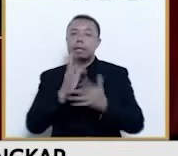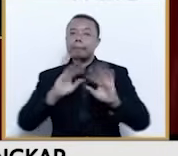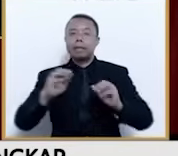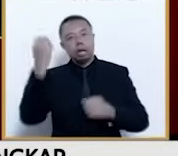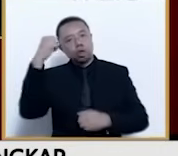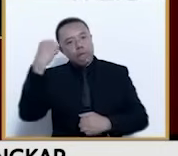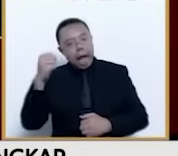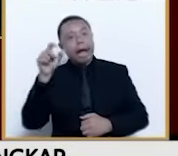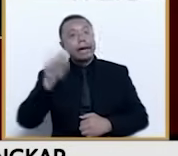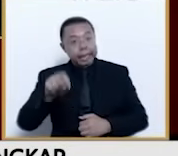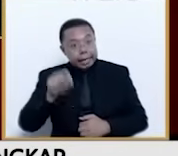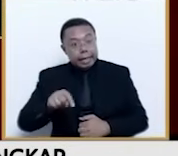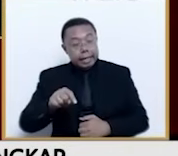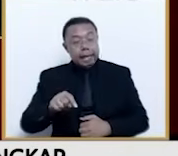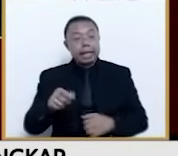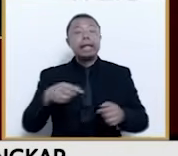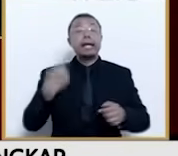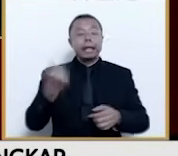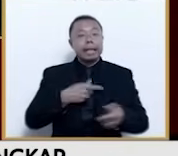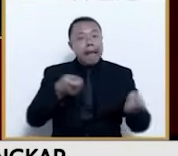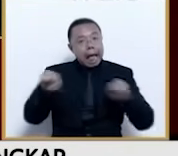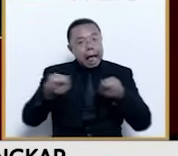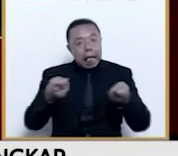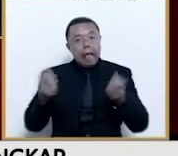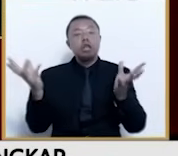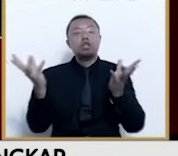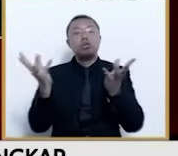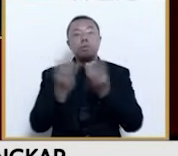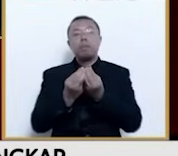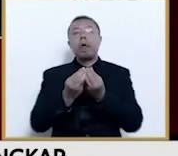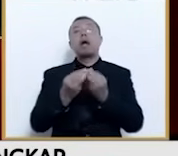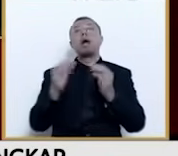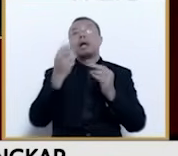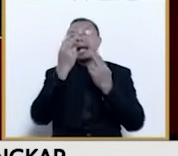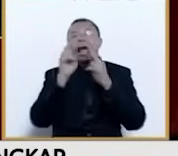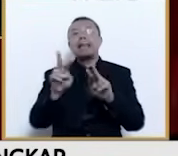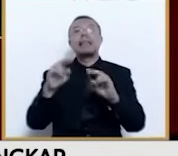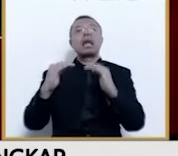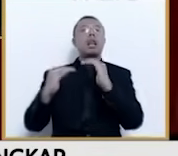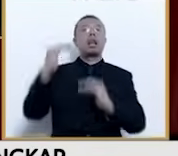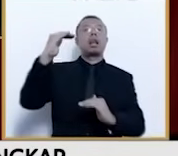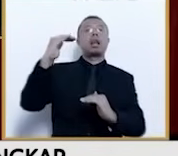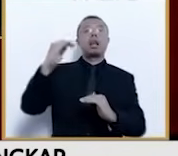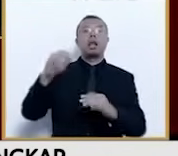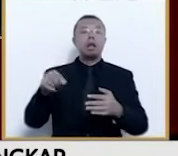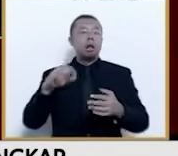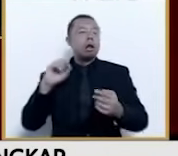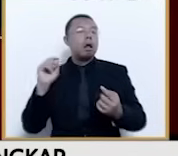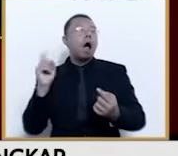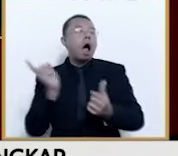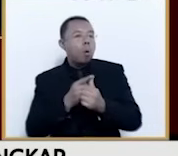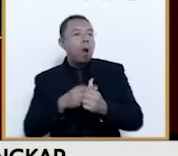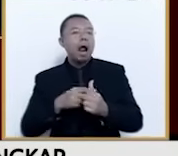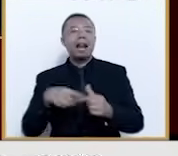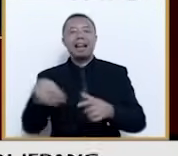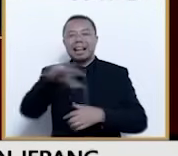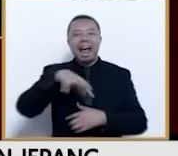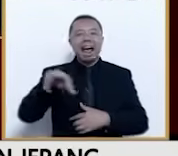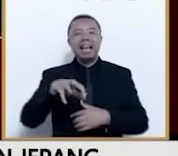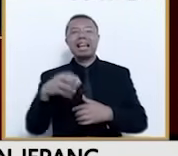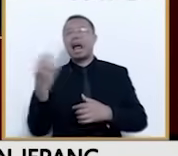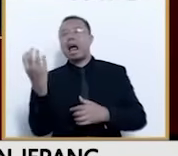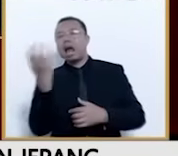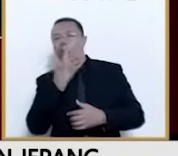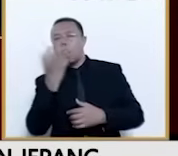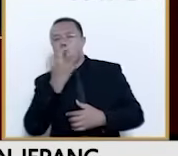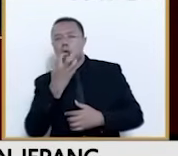susah, inilah akumulasi dari ketidakadilan tata ruang. Bermuara pada kekumuhan ekstrim,